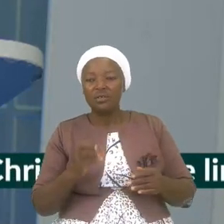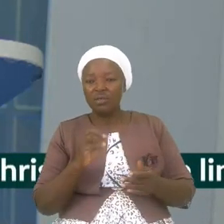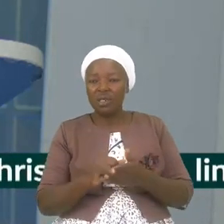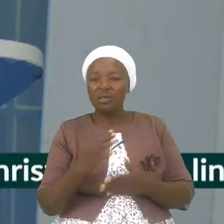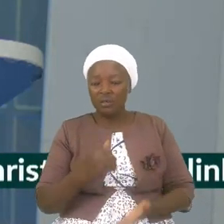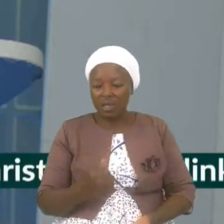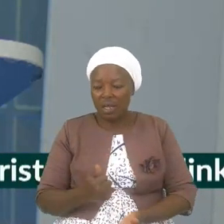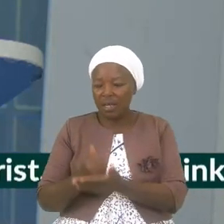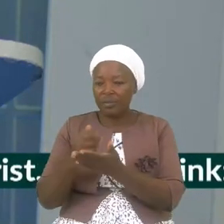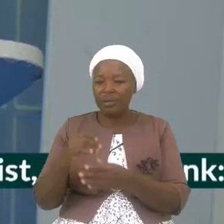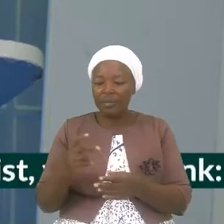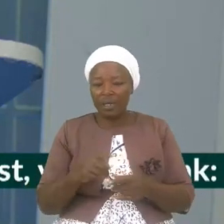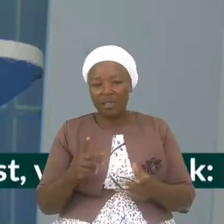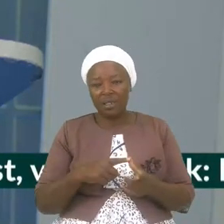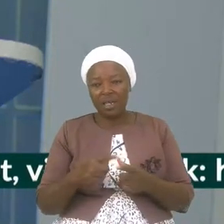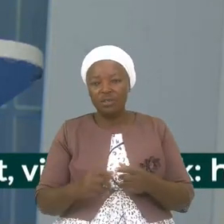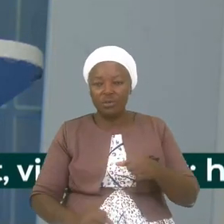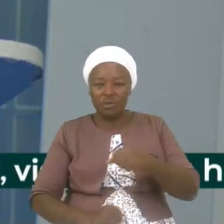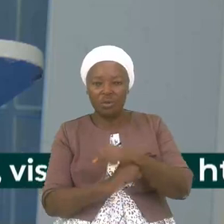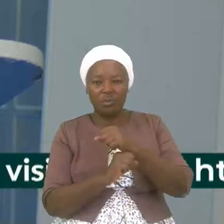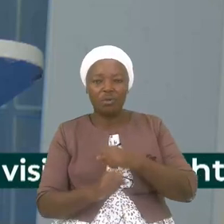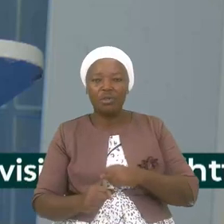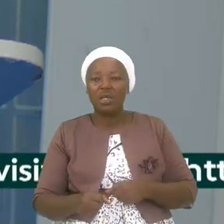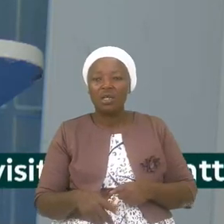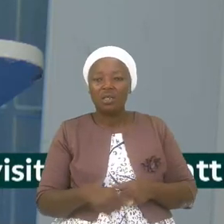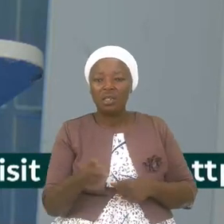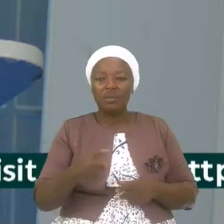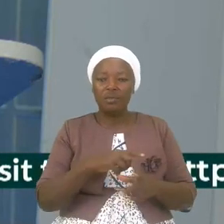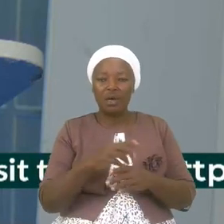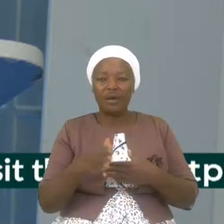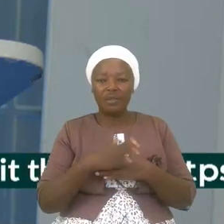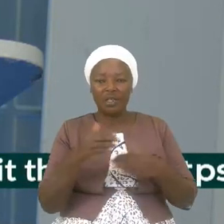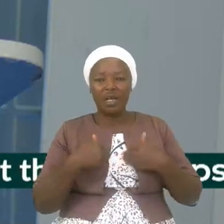vous voyez, il y a encore des défis autour de vous.